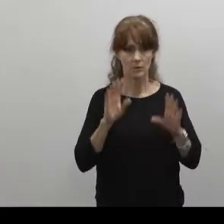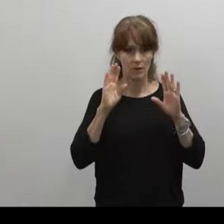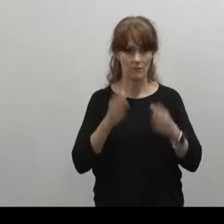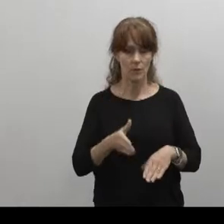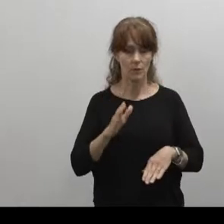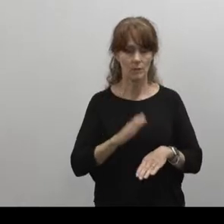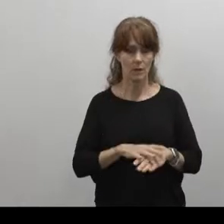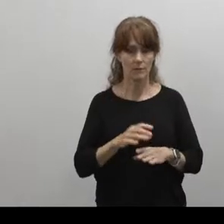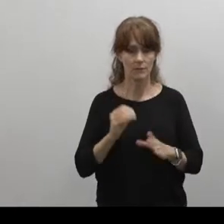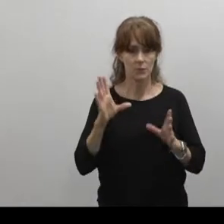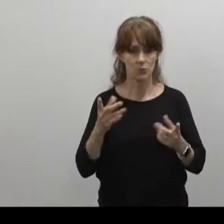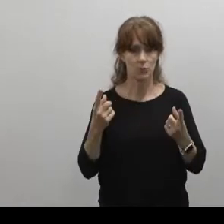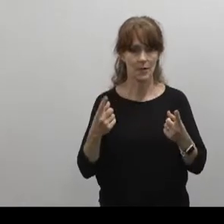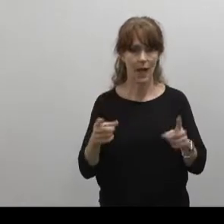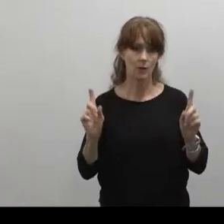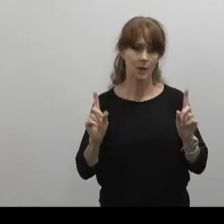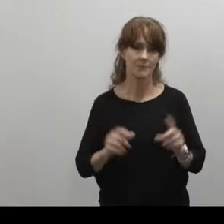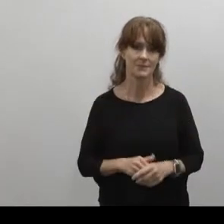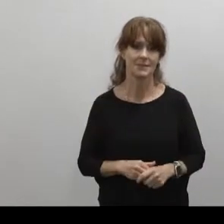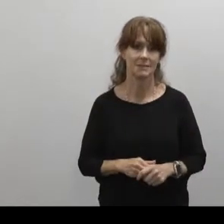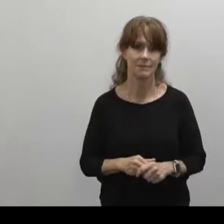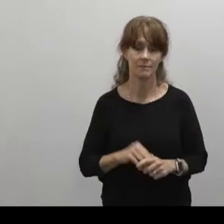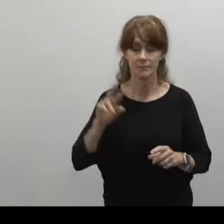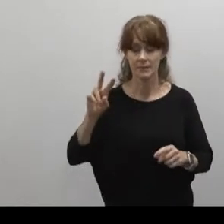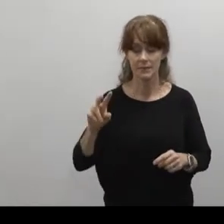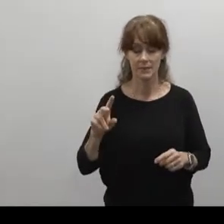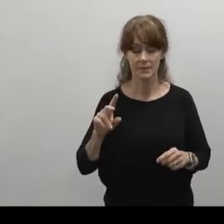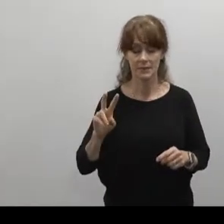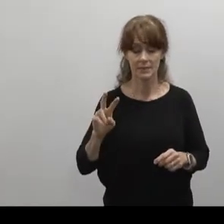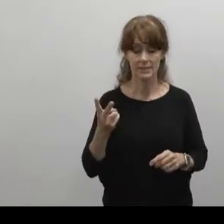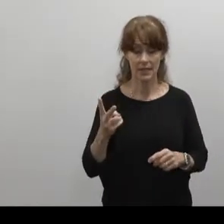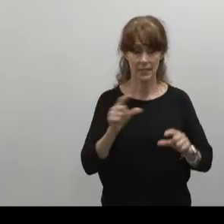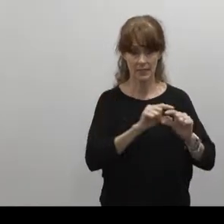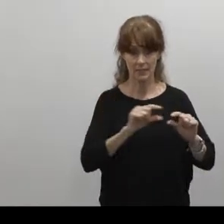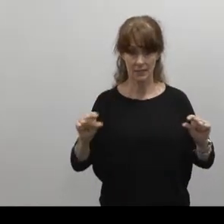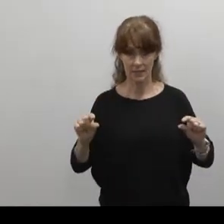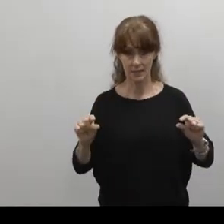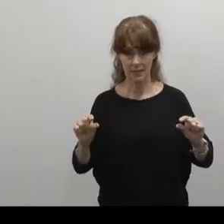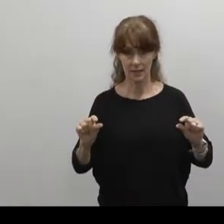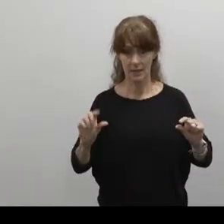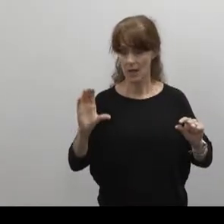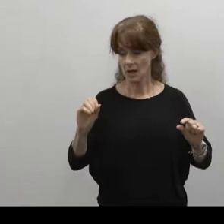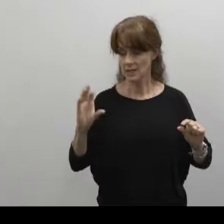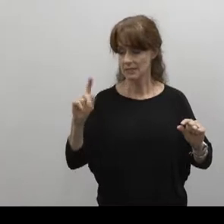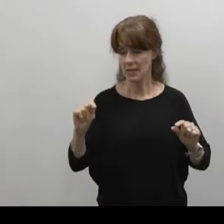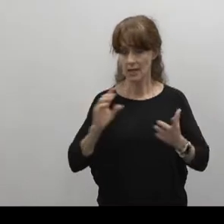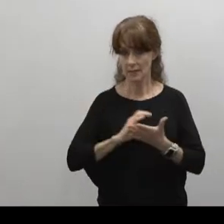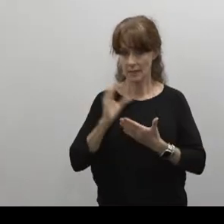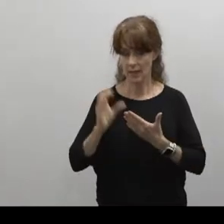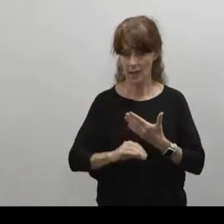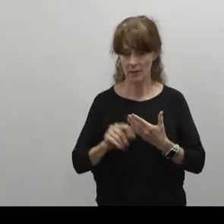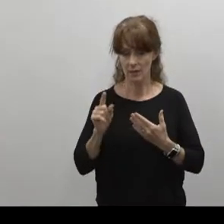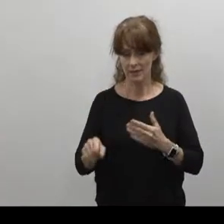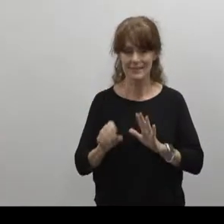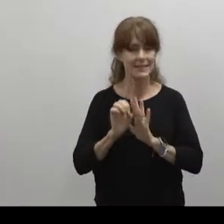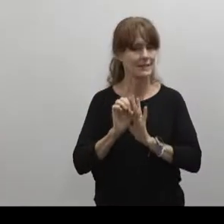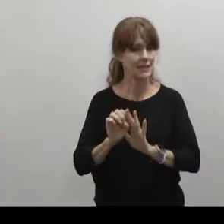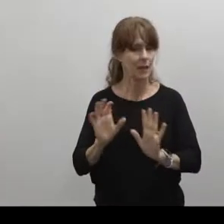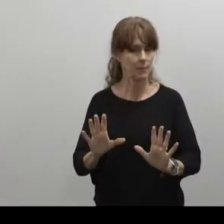có bà xua xâm nua đại vì đào thân ngôn tử lơ lật tập phó xâm rách xâm rạp con